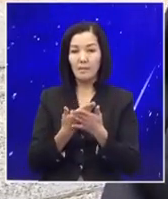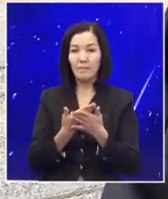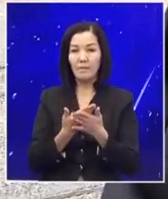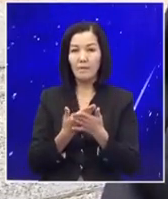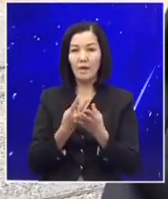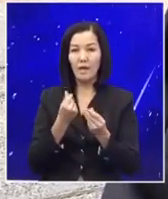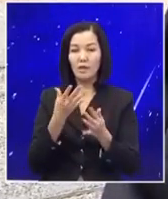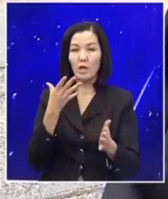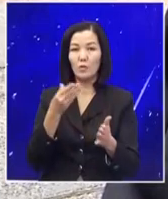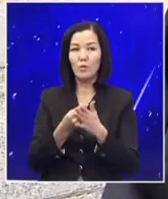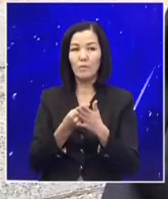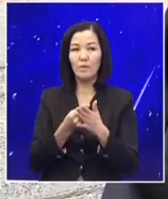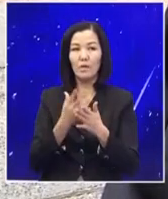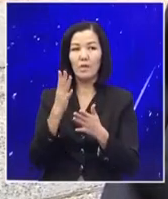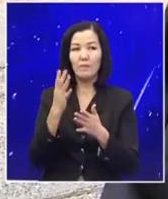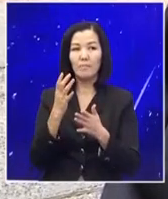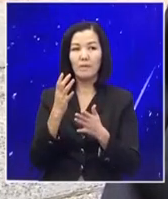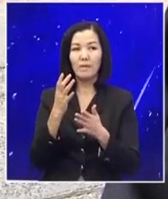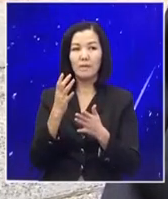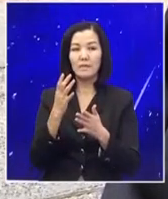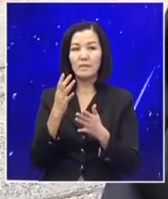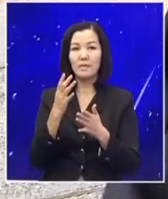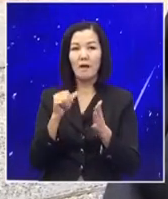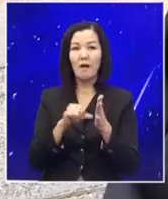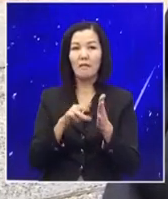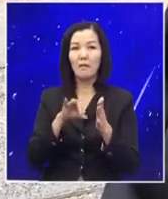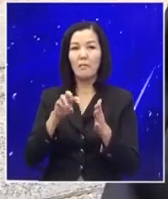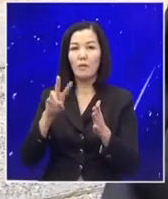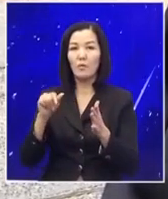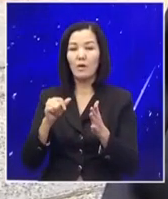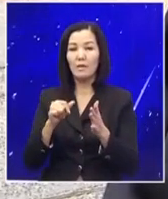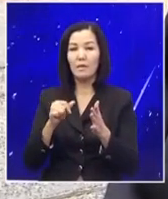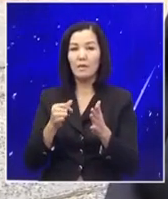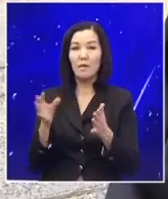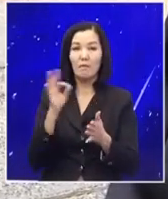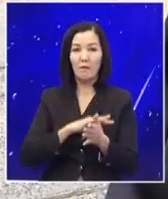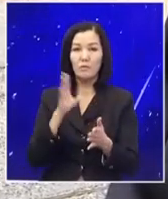акча көлөмүндө ол где-то 5,5-6 миллионга дейин таза табыс табат.